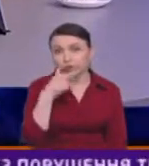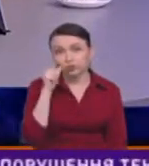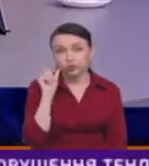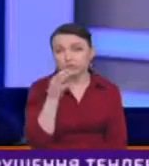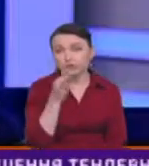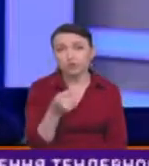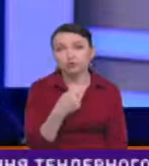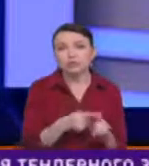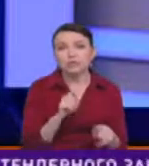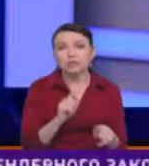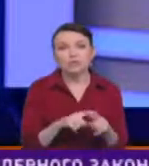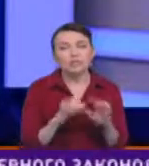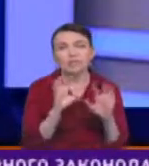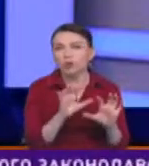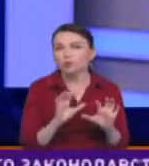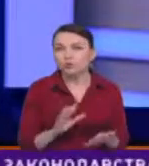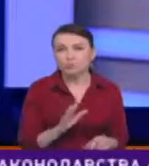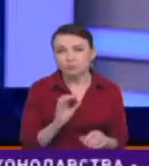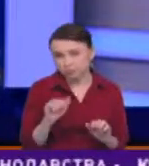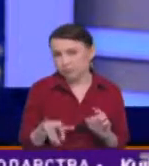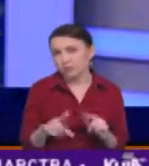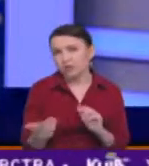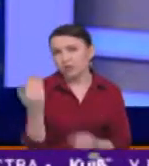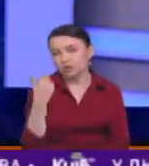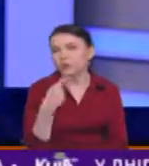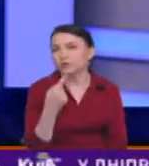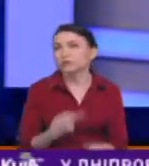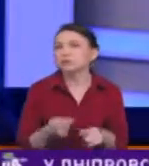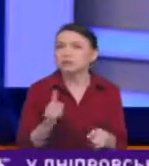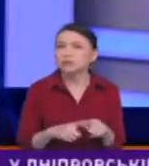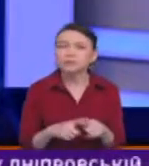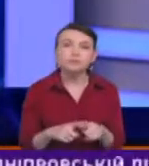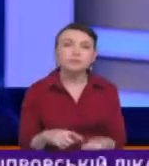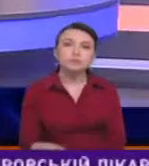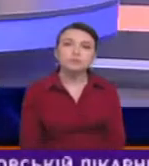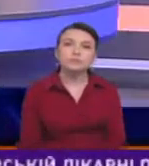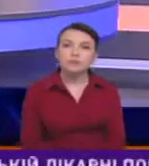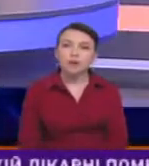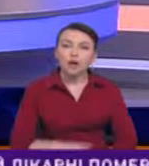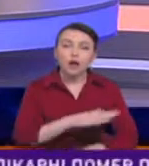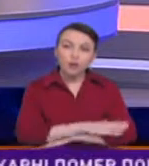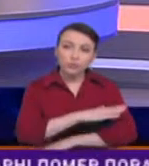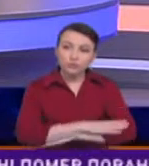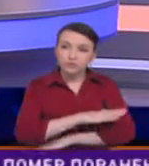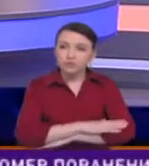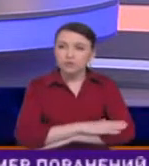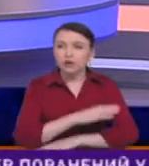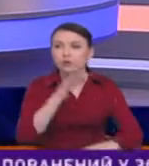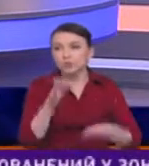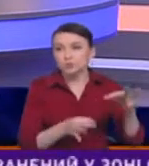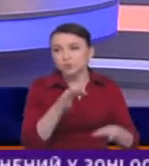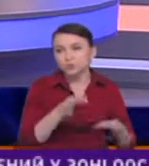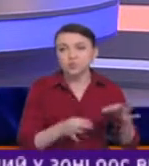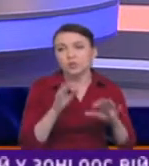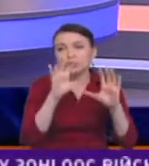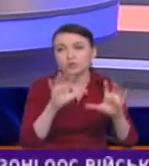він не конституційний. Вони би могли б і раніше про це говорити. А поведінка судді Конституційного